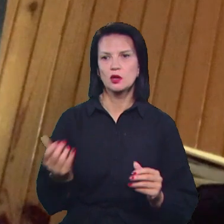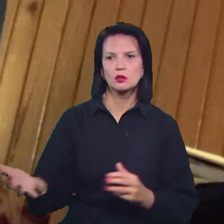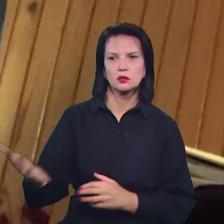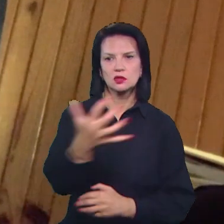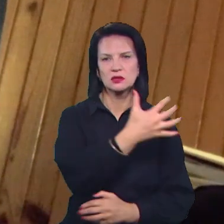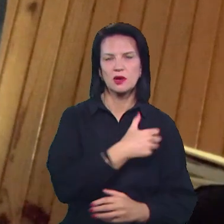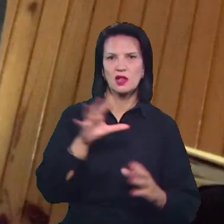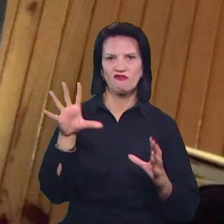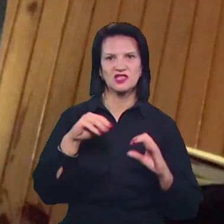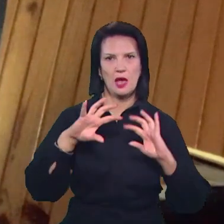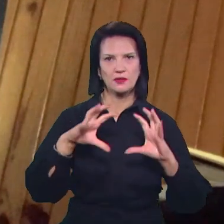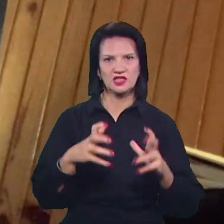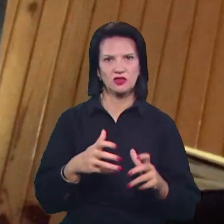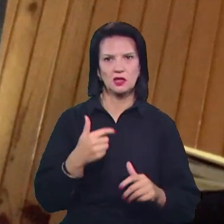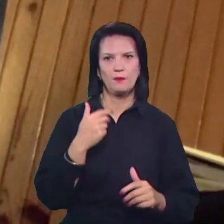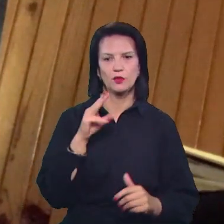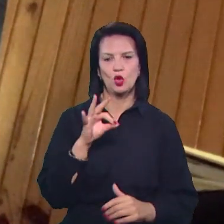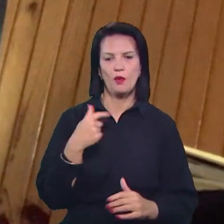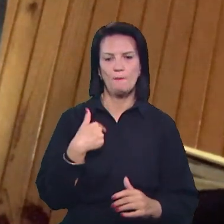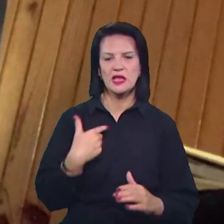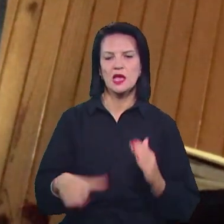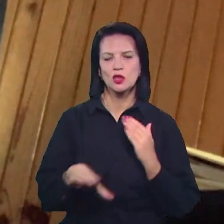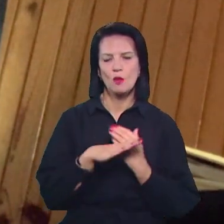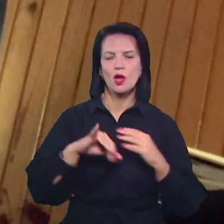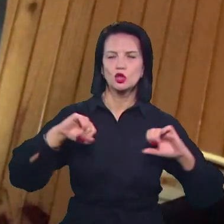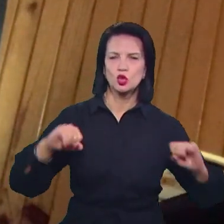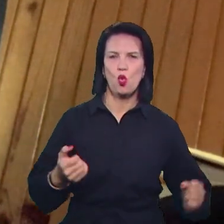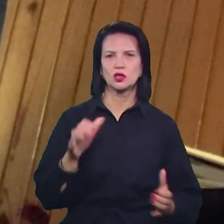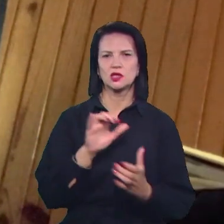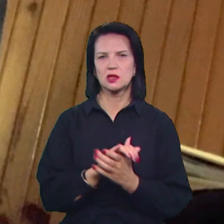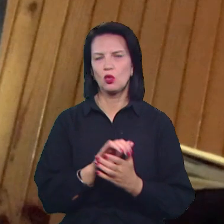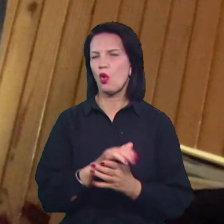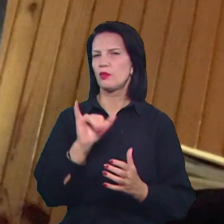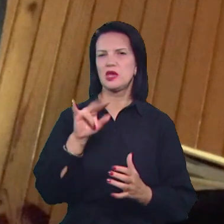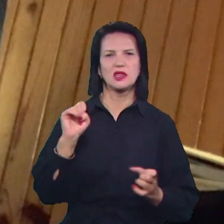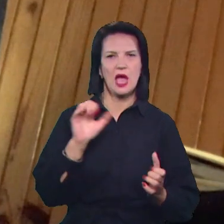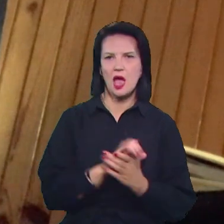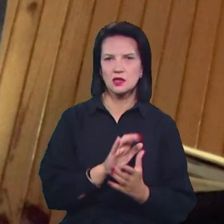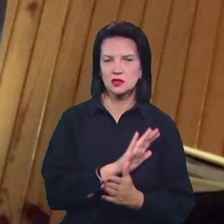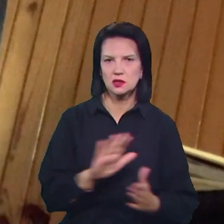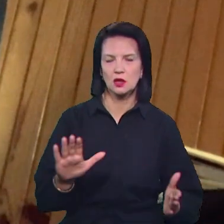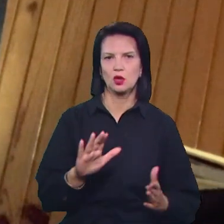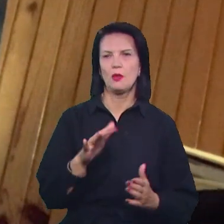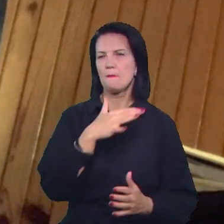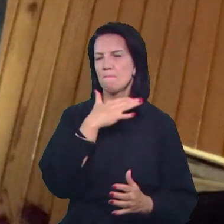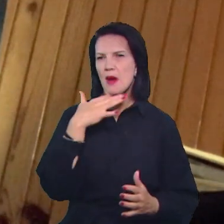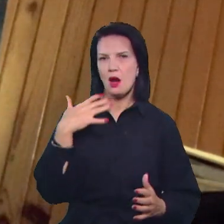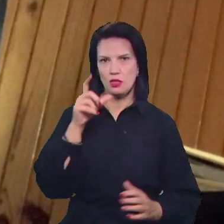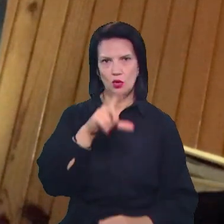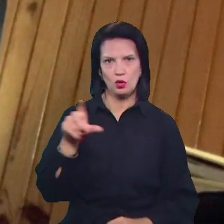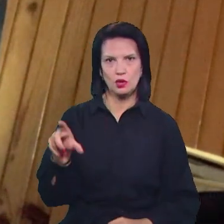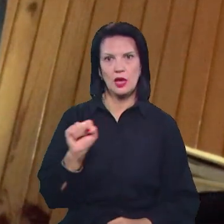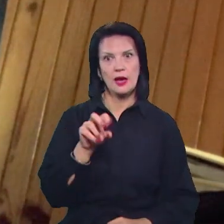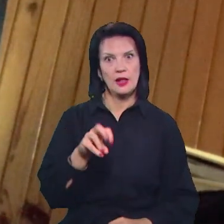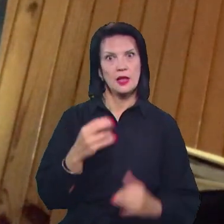Тобто мені допомагали і друзі, і знайомі, і незнайомі. Тобто велика кількість людей. Але наразі вже